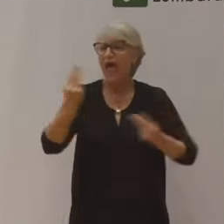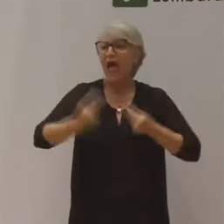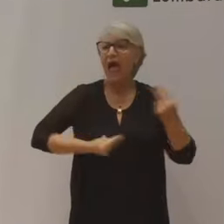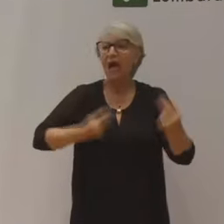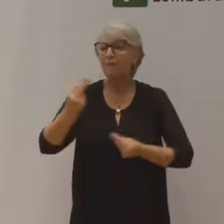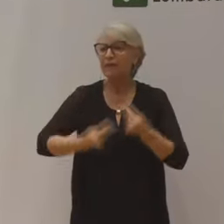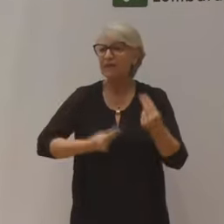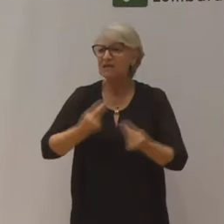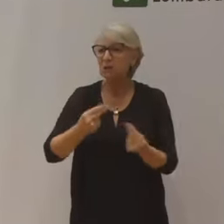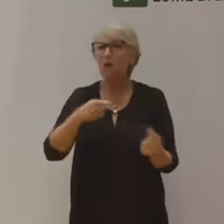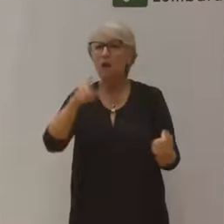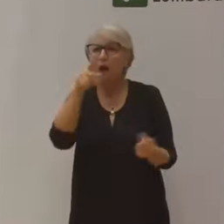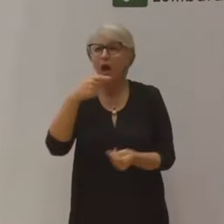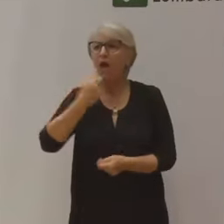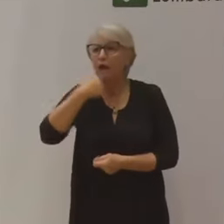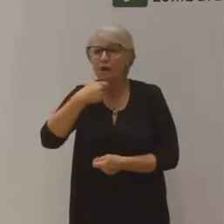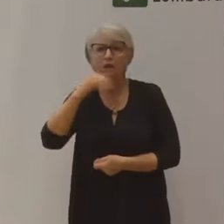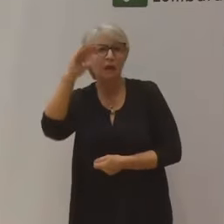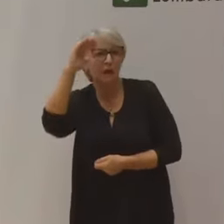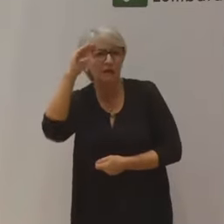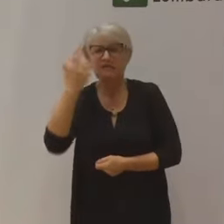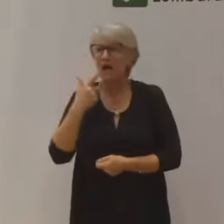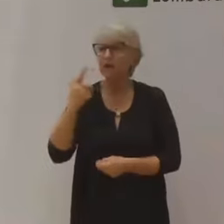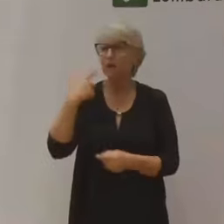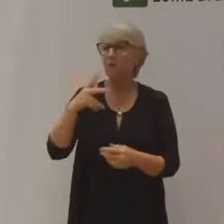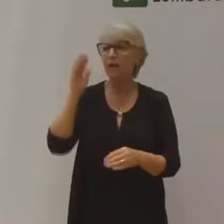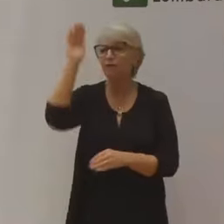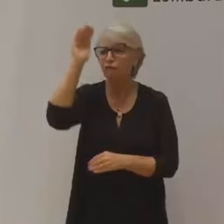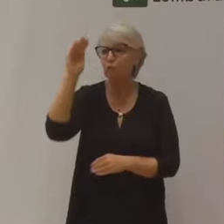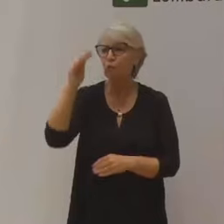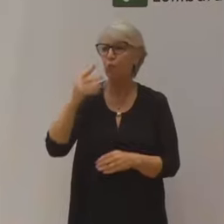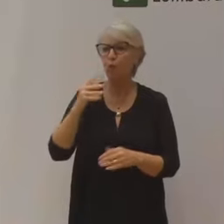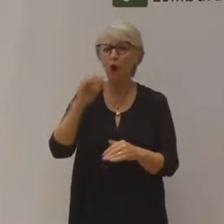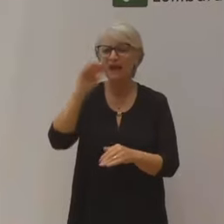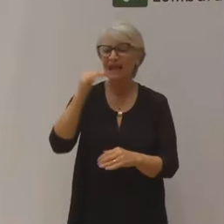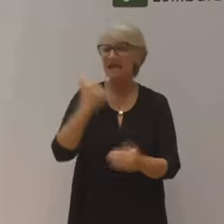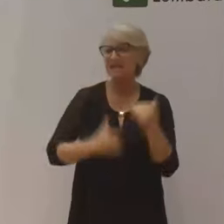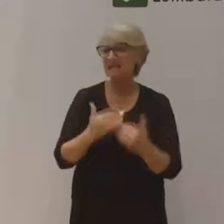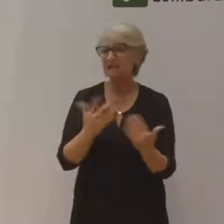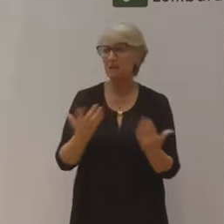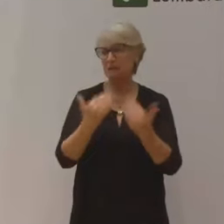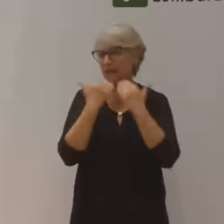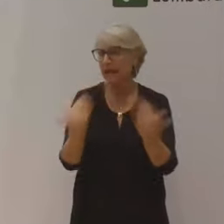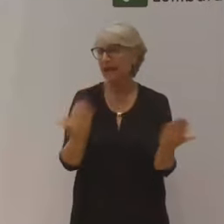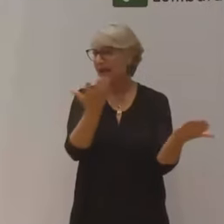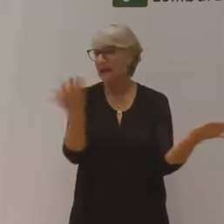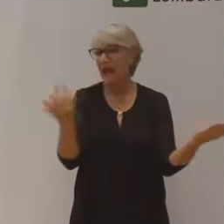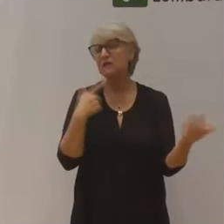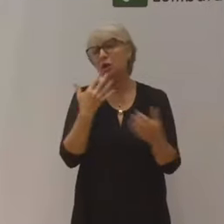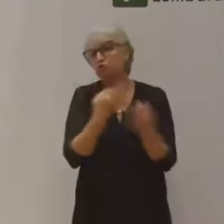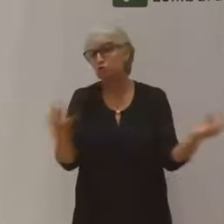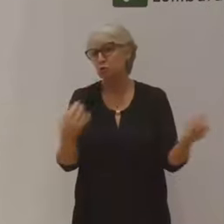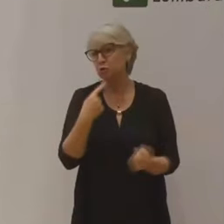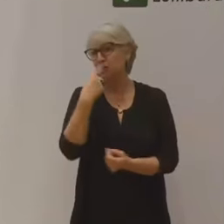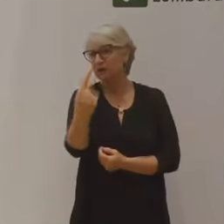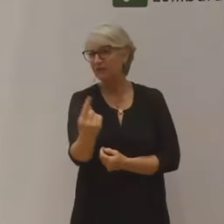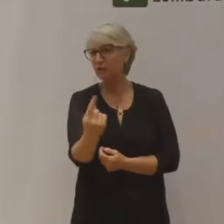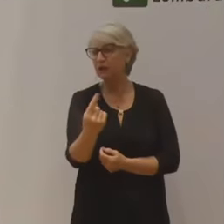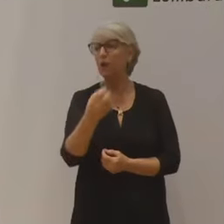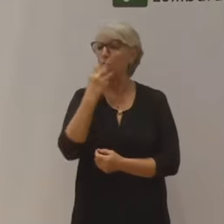amministratori interessati al futuro delle persone con disabilità, quindi grazie davvero, mi sembrava giusto dirvelo.